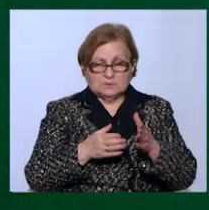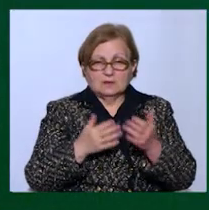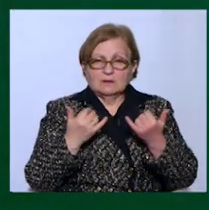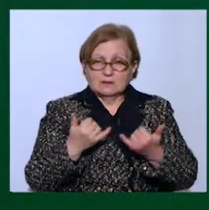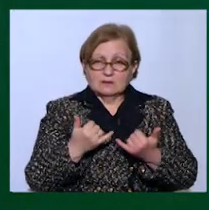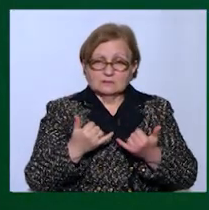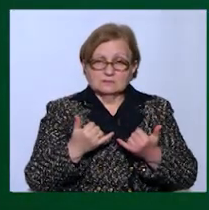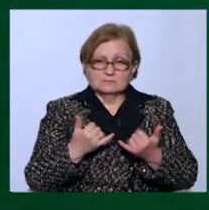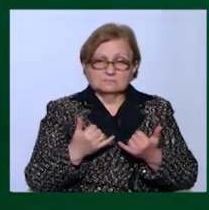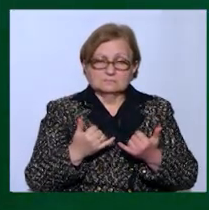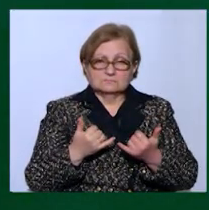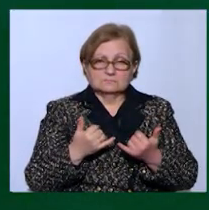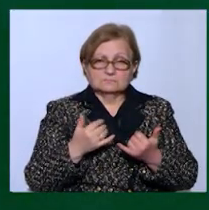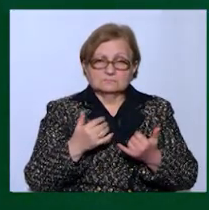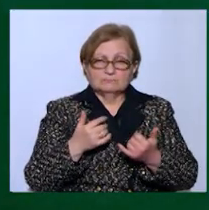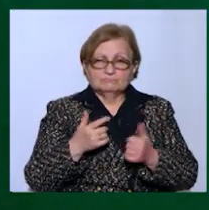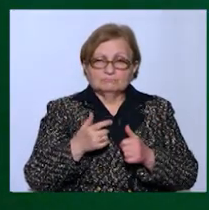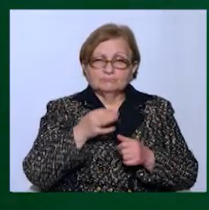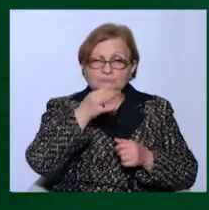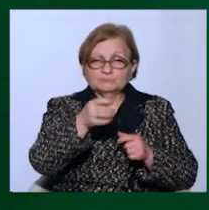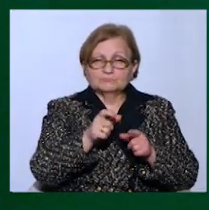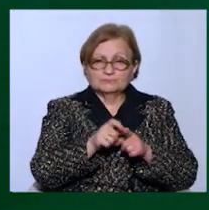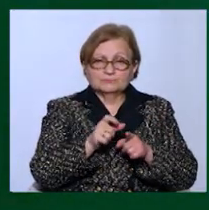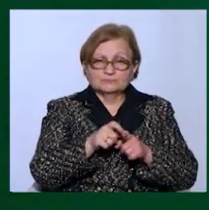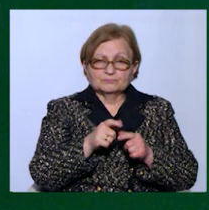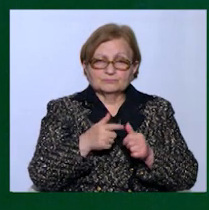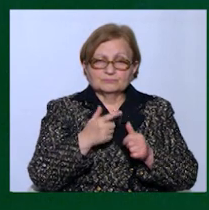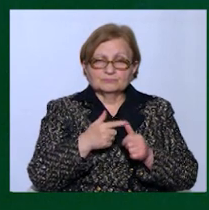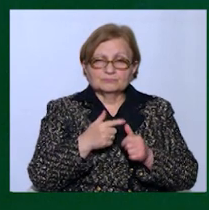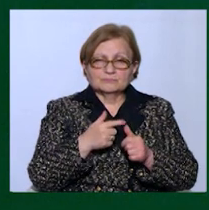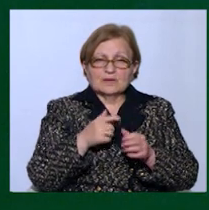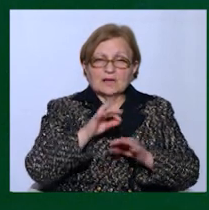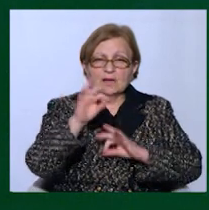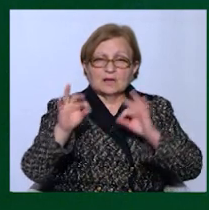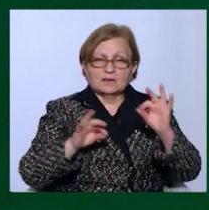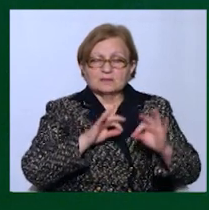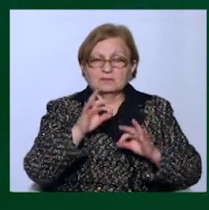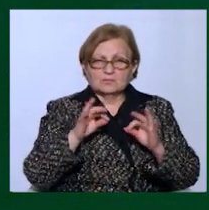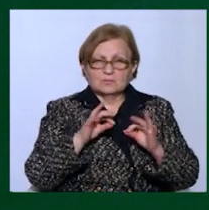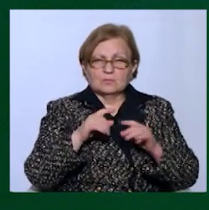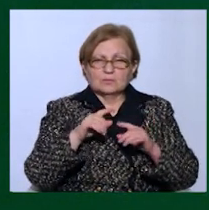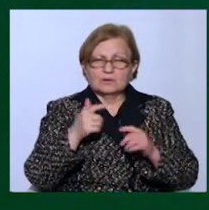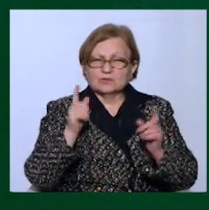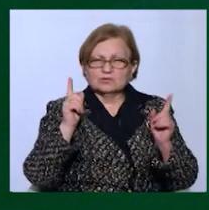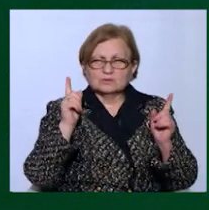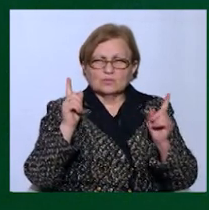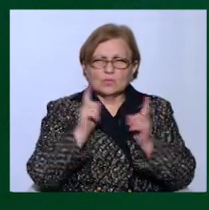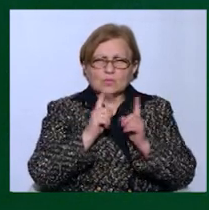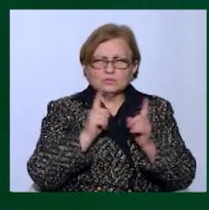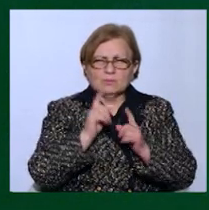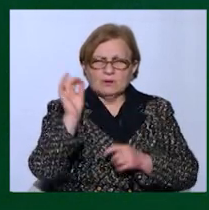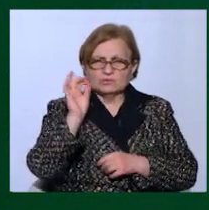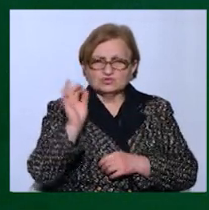ახლა ახსენოთ გეომეტრიული ფიგურა, რომელიც ძალიან ხშირად ხვდება და ძალიან საინტერესო